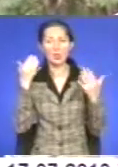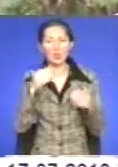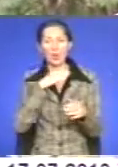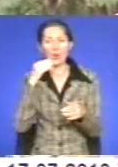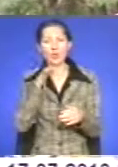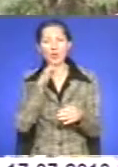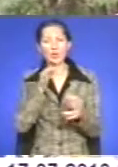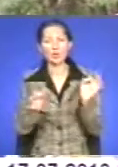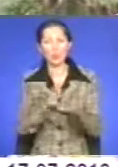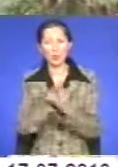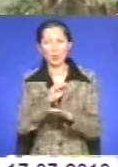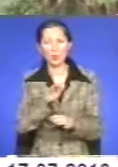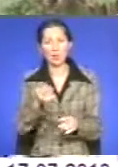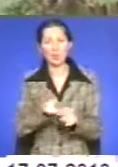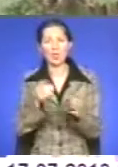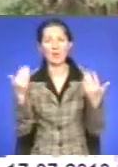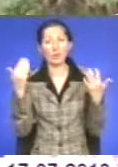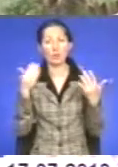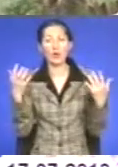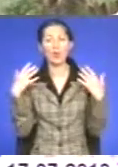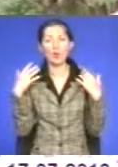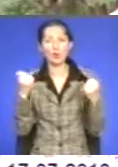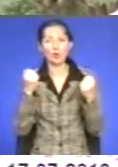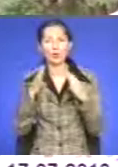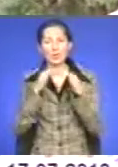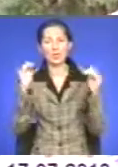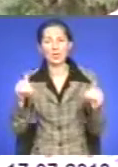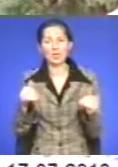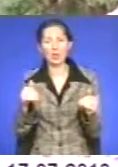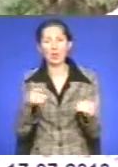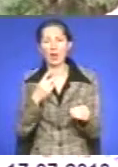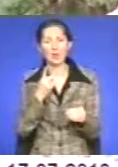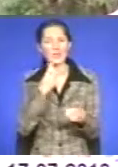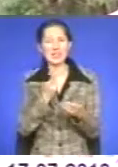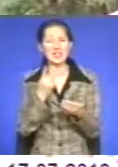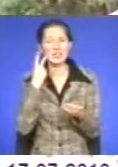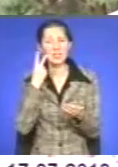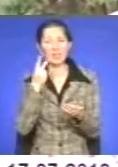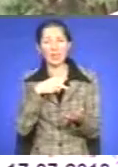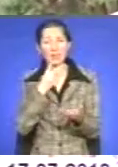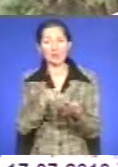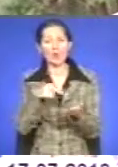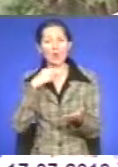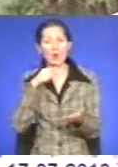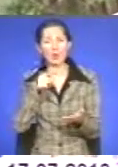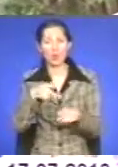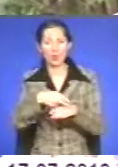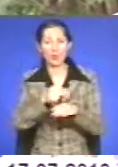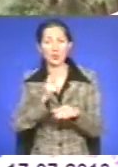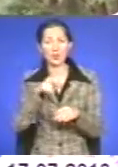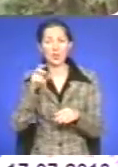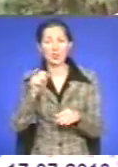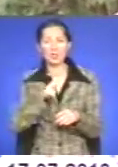Діти, які відпочивають в оздоровчих дитячих закладах, вони не завжди звертають увагу на те, що їх укусив кліщ. Не завжди про це